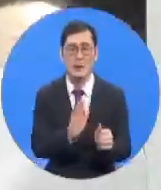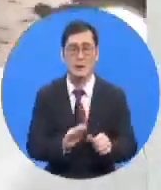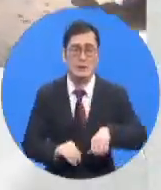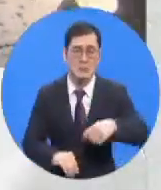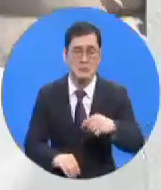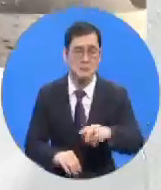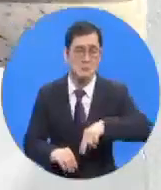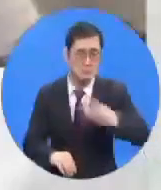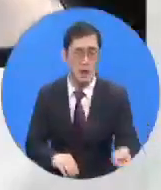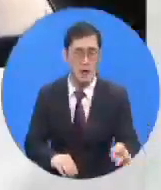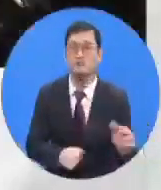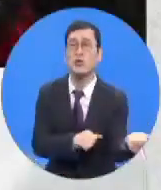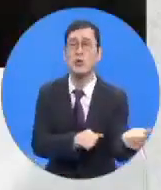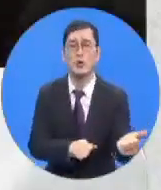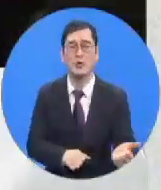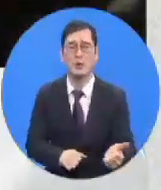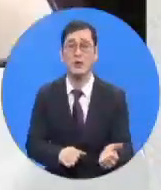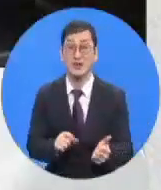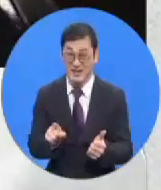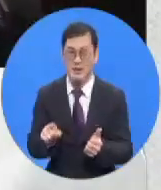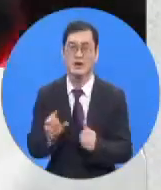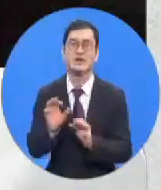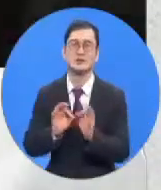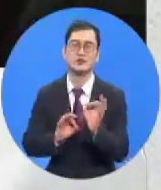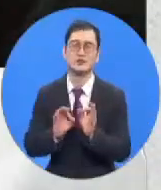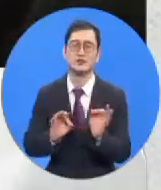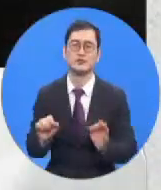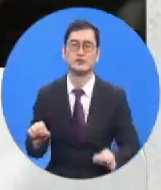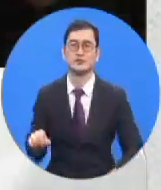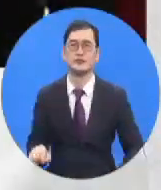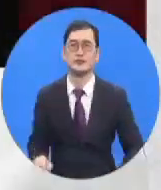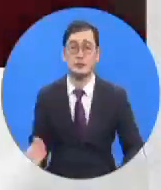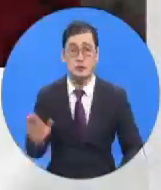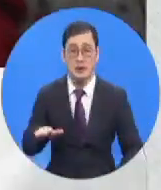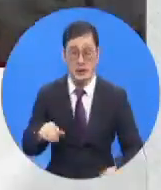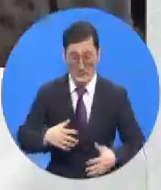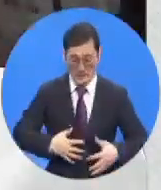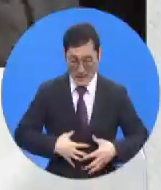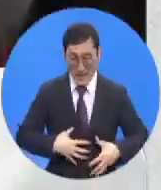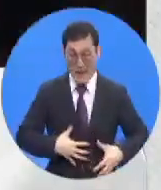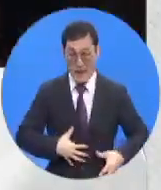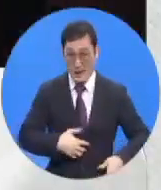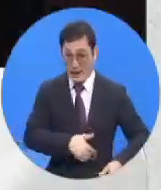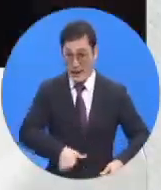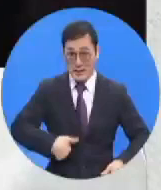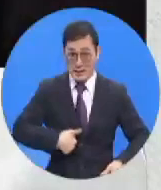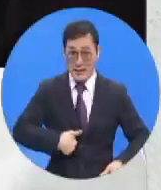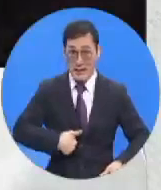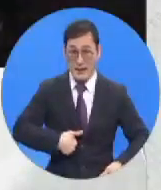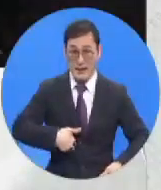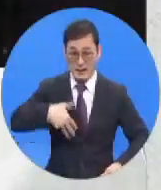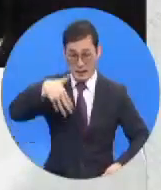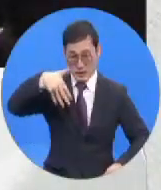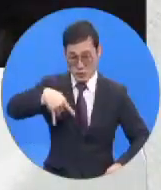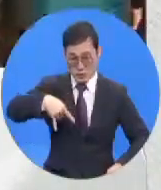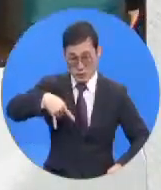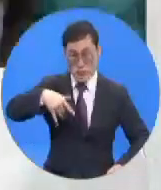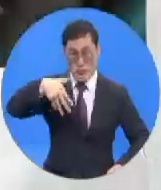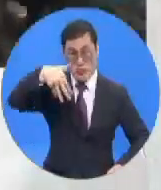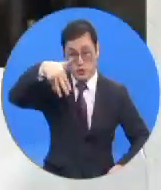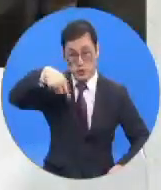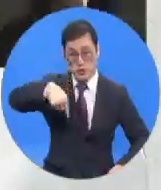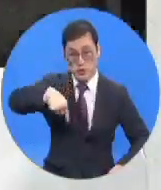그런데 보면은 복부에 강한 둔력이 강해지면서 장기, 그것도 몸속에 있는 가장 그 깊이